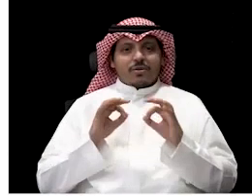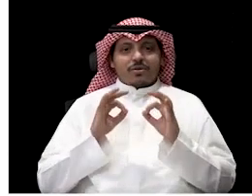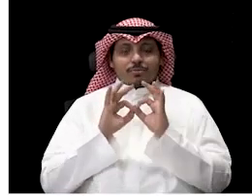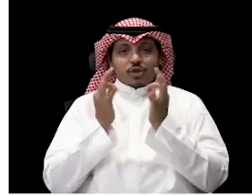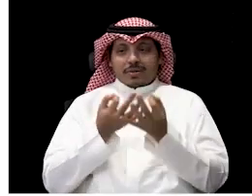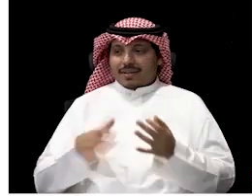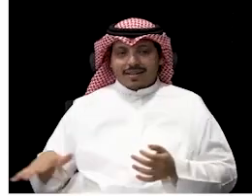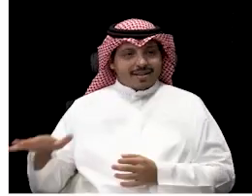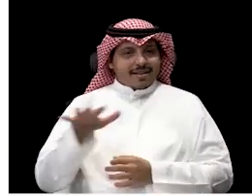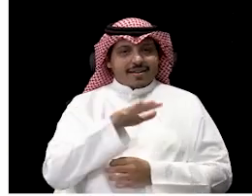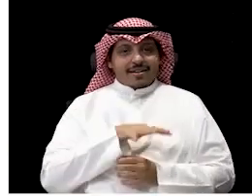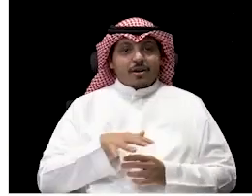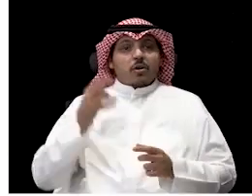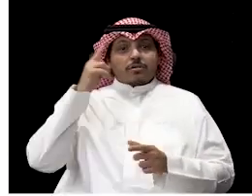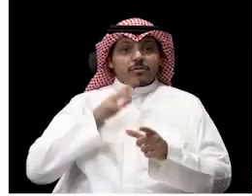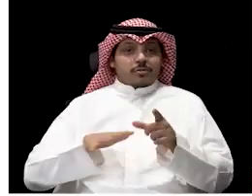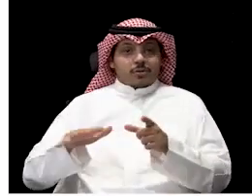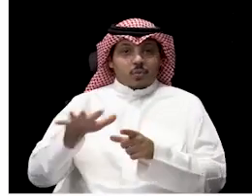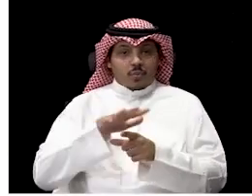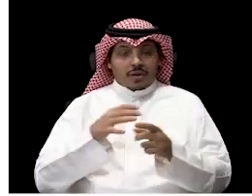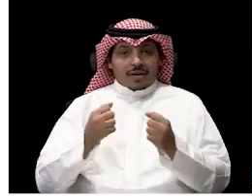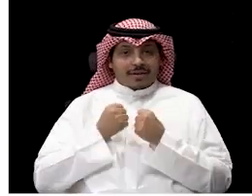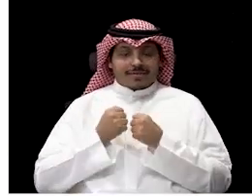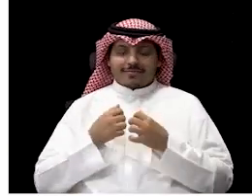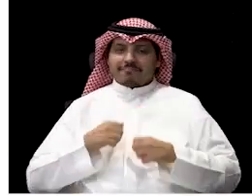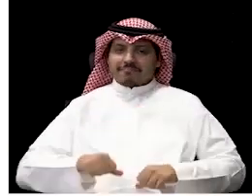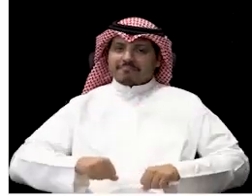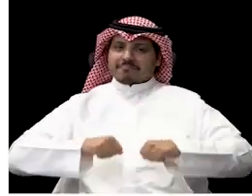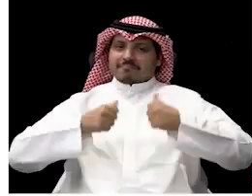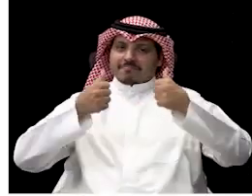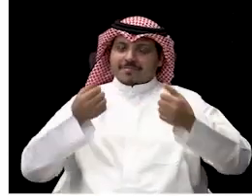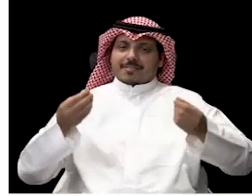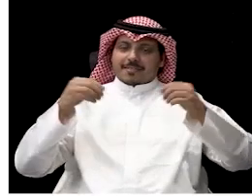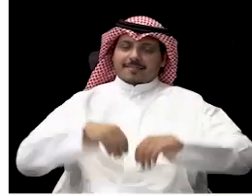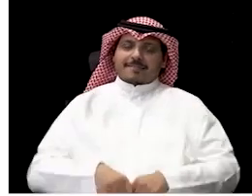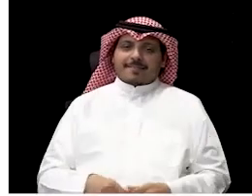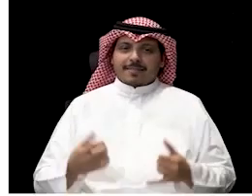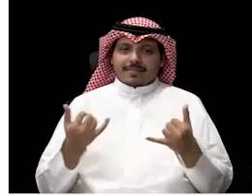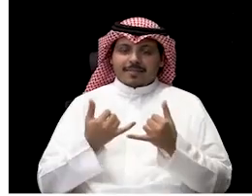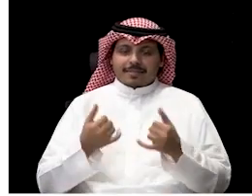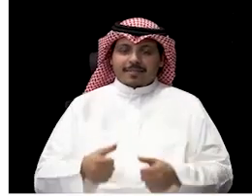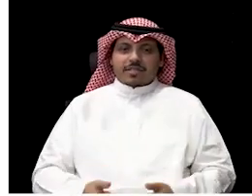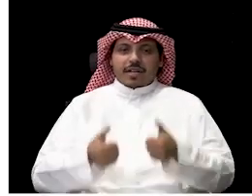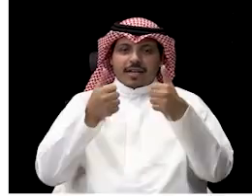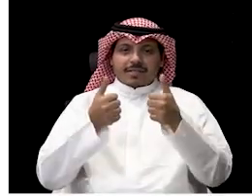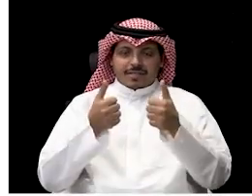بالإضافة إلى وطنه. إذن هذا بالنسبة إلى ماذا؟ أهمية الإنجاز